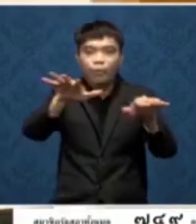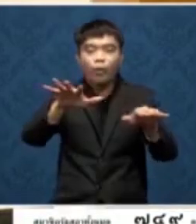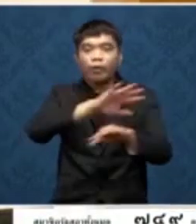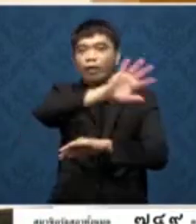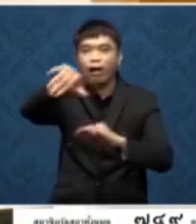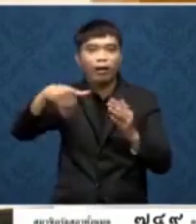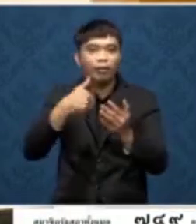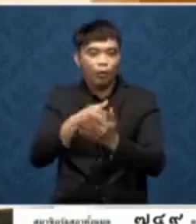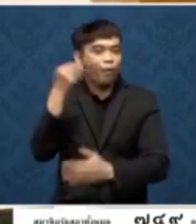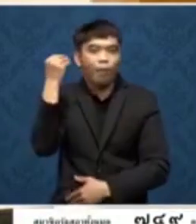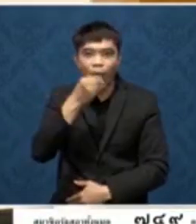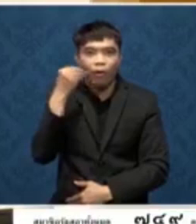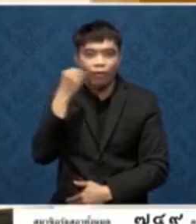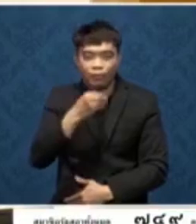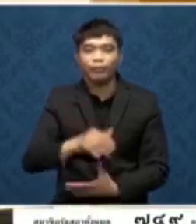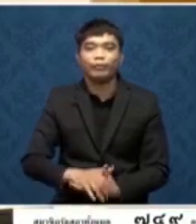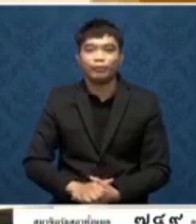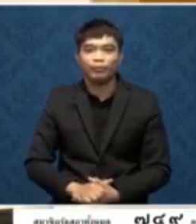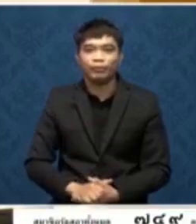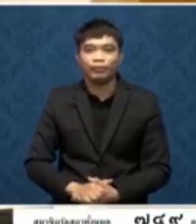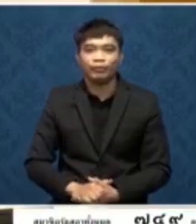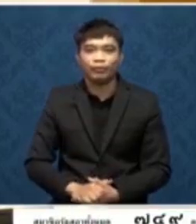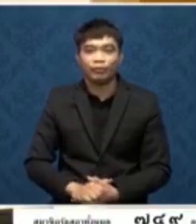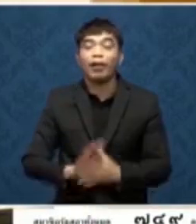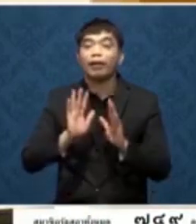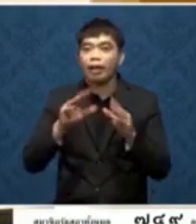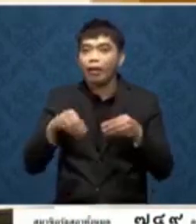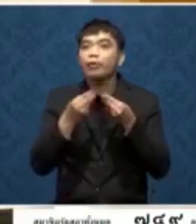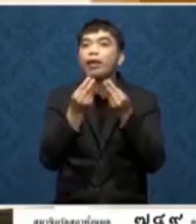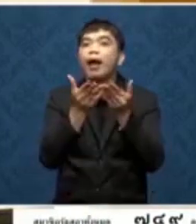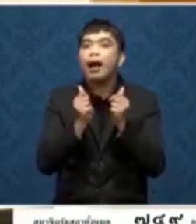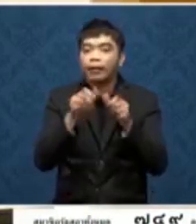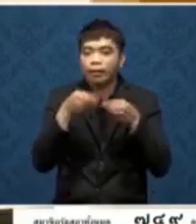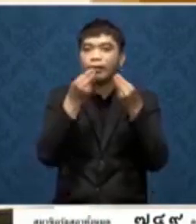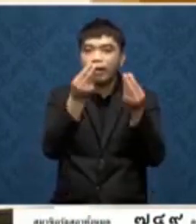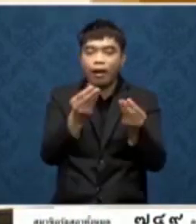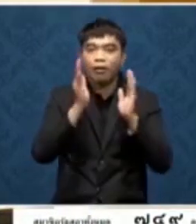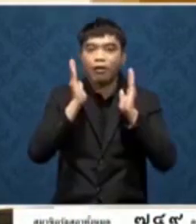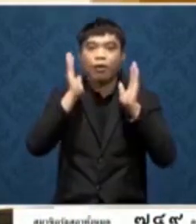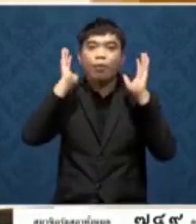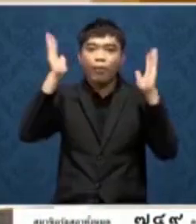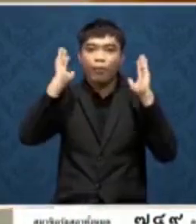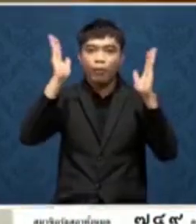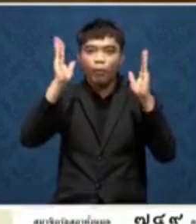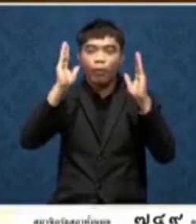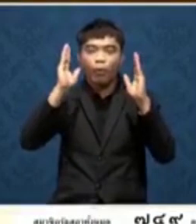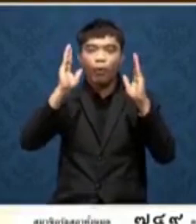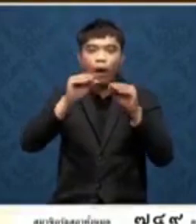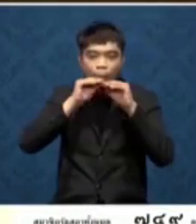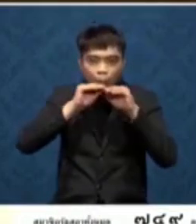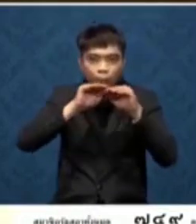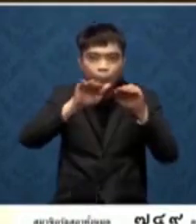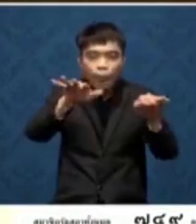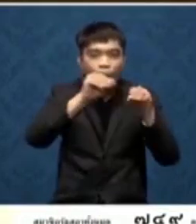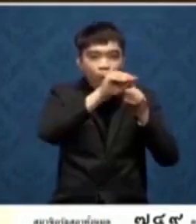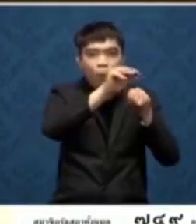ของรัฐสภาทุกครั้งนะครับและอนุญาตให้กรมประชาสัมพันธ์นำสัญญาณการออกอากาศดังกล่าวไปเ